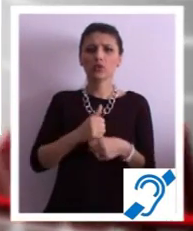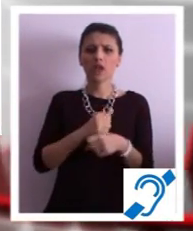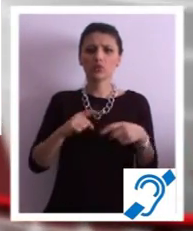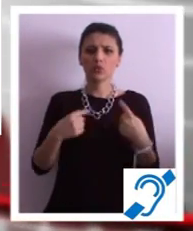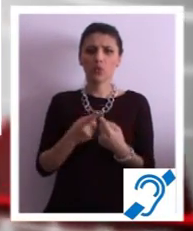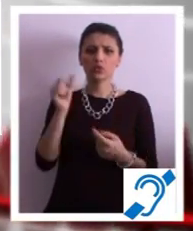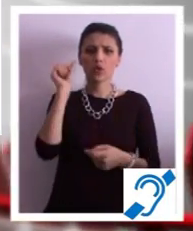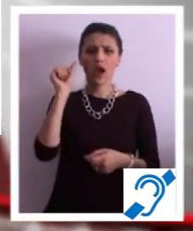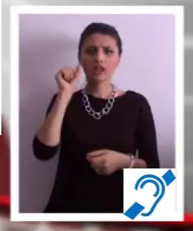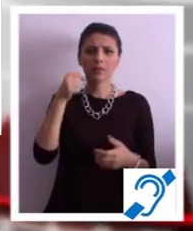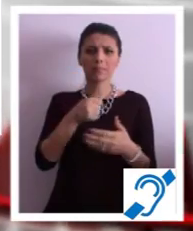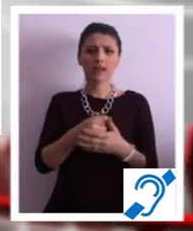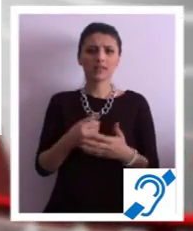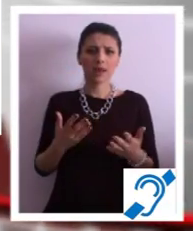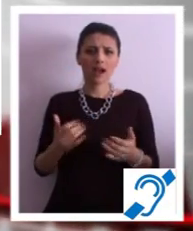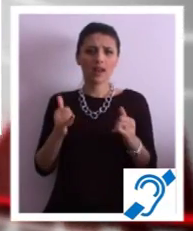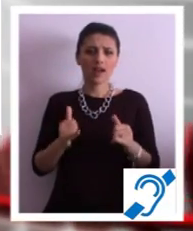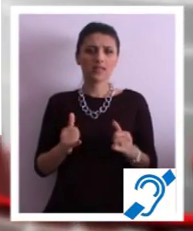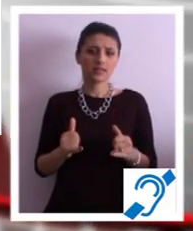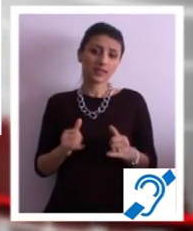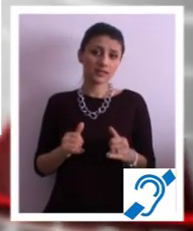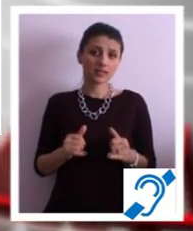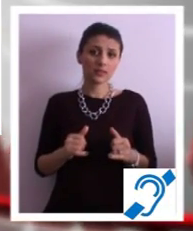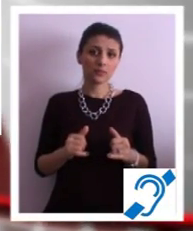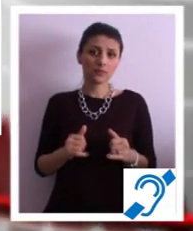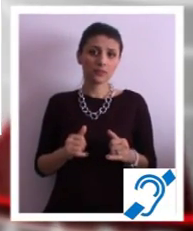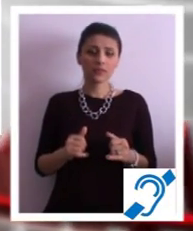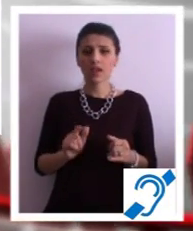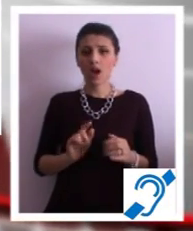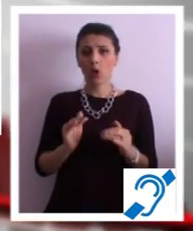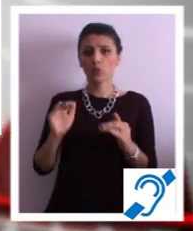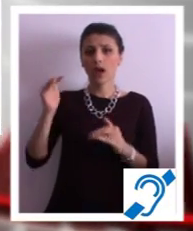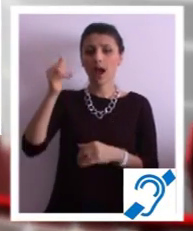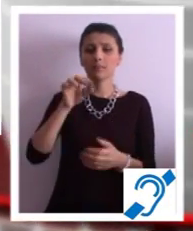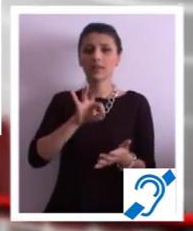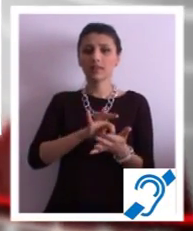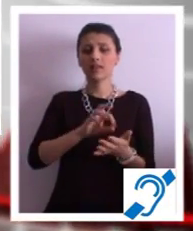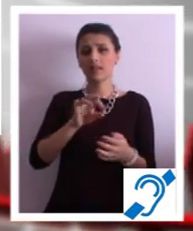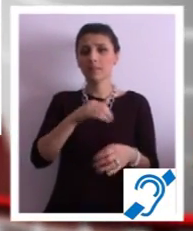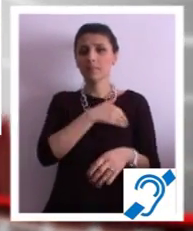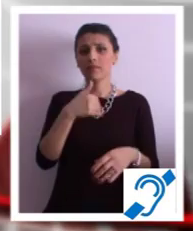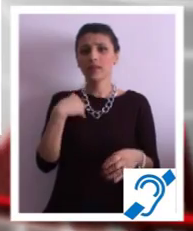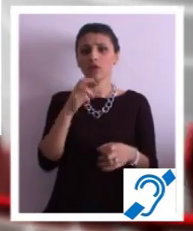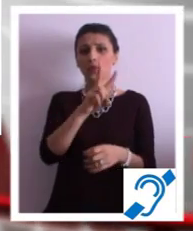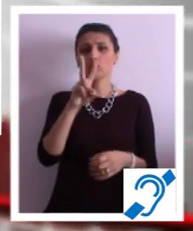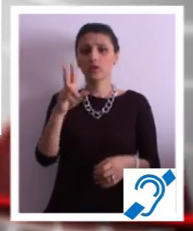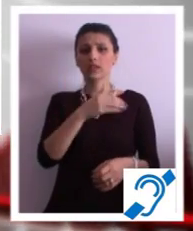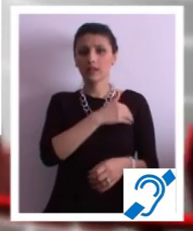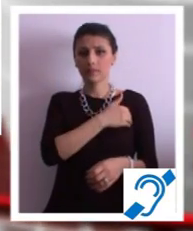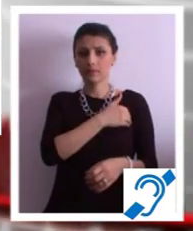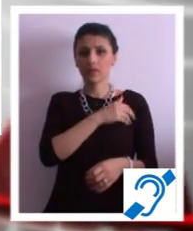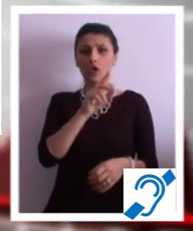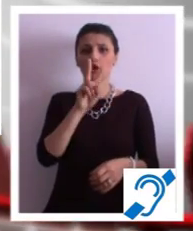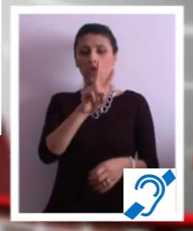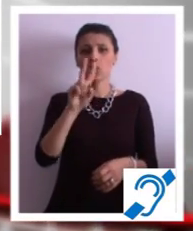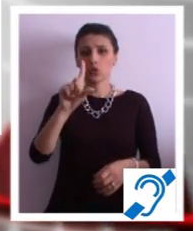nostru, cu maxime termice care astăzi deocamdată au urcat până la 20 de grade Celsius.